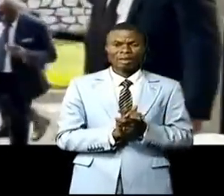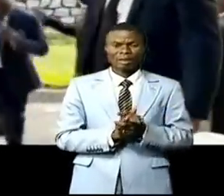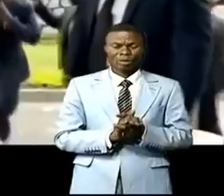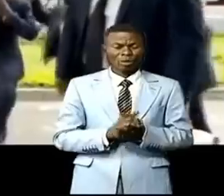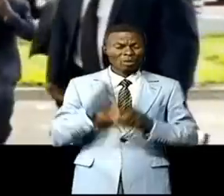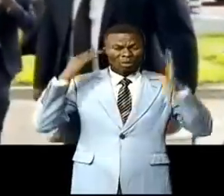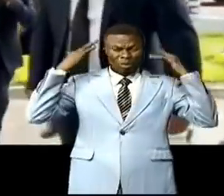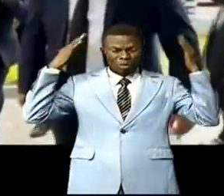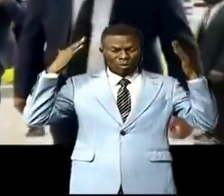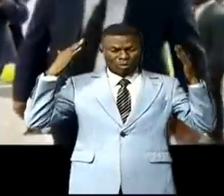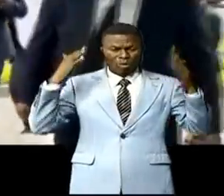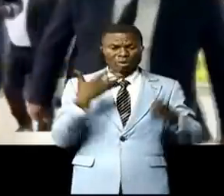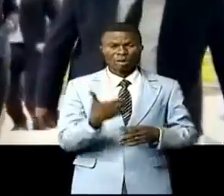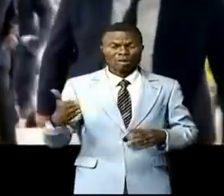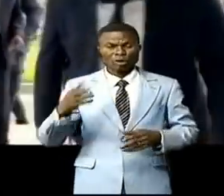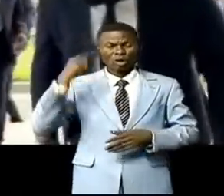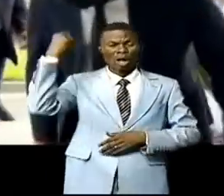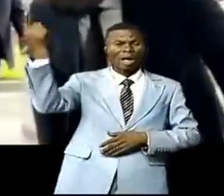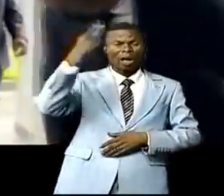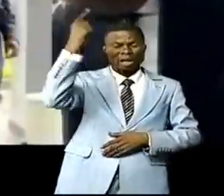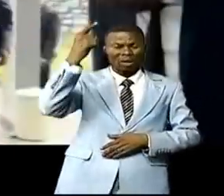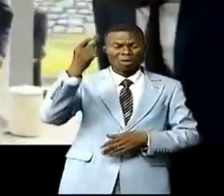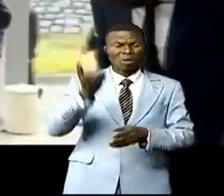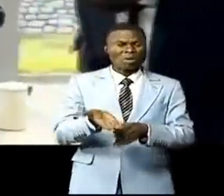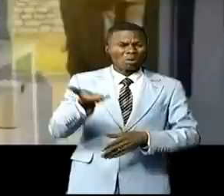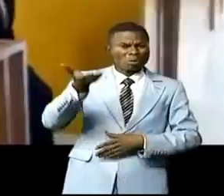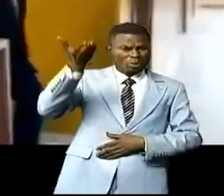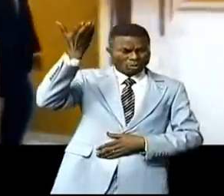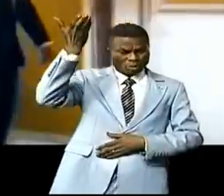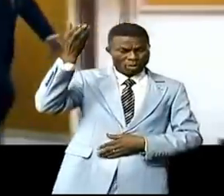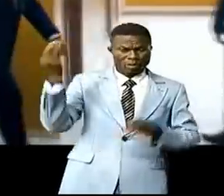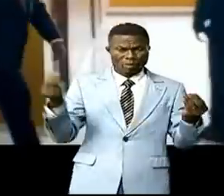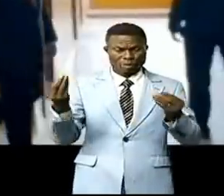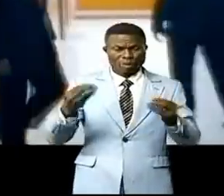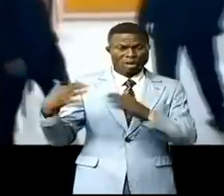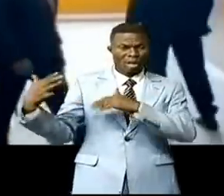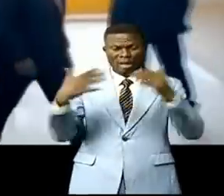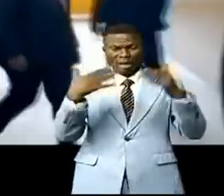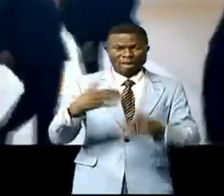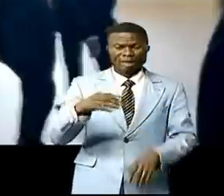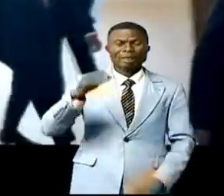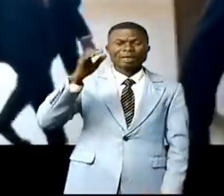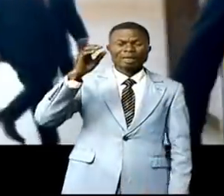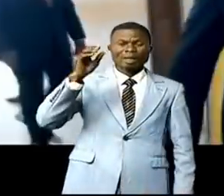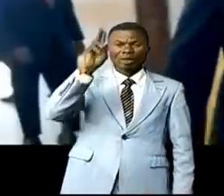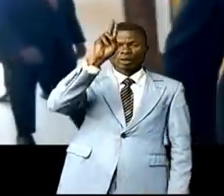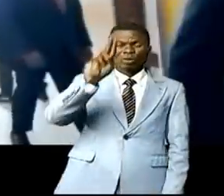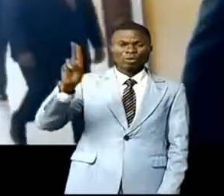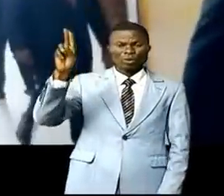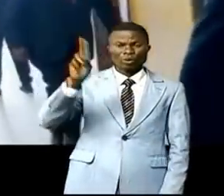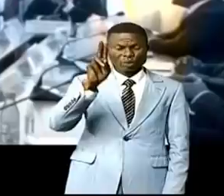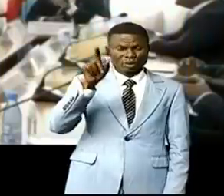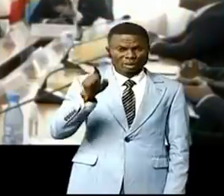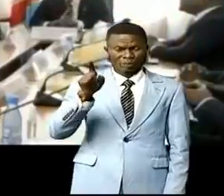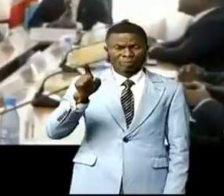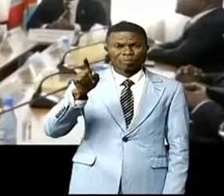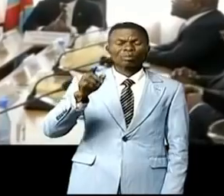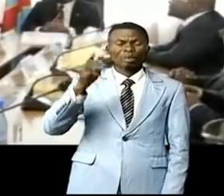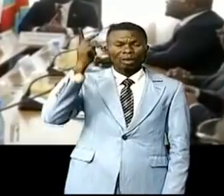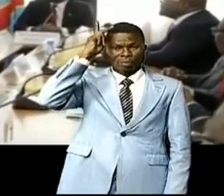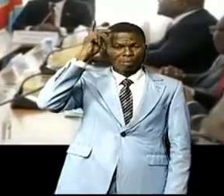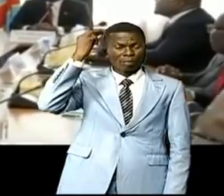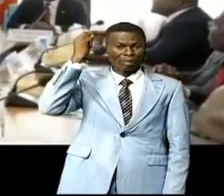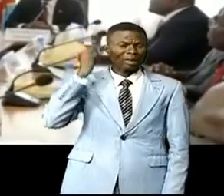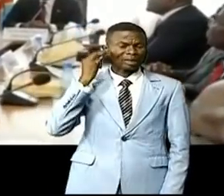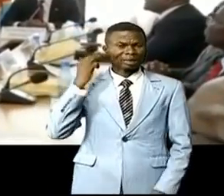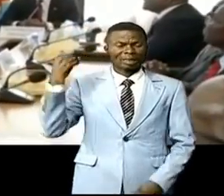spéculation des prix sur les marchés national et international à la suite de la guerre en Ukraine. Selon le ministre d'État, ministre du Plan Christian